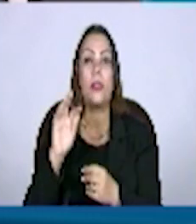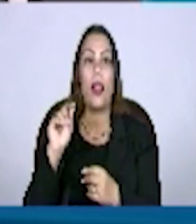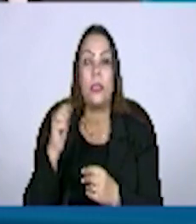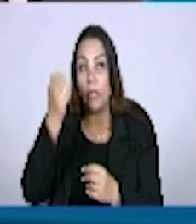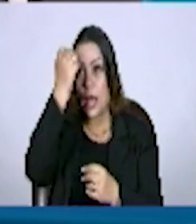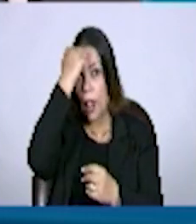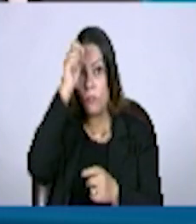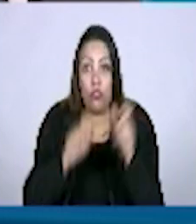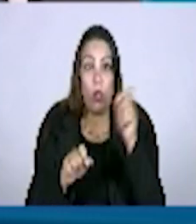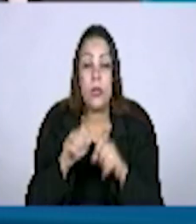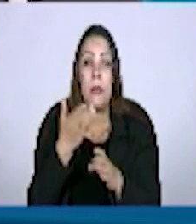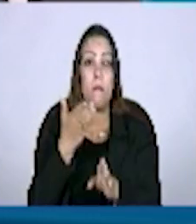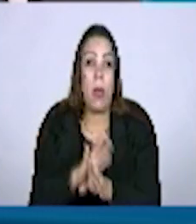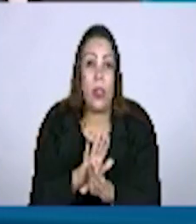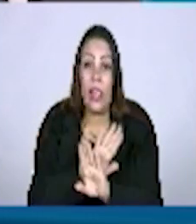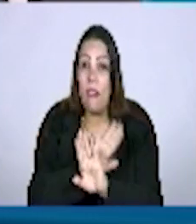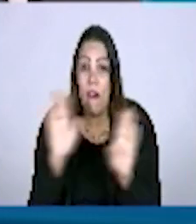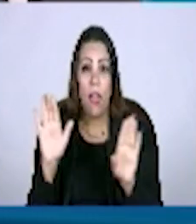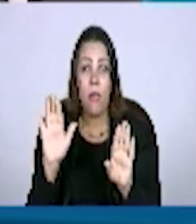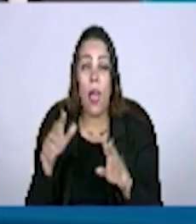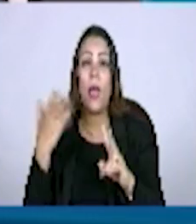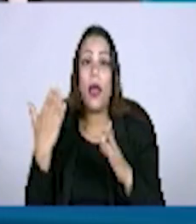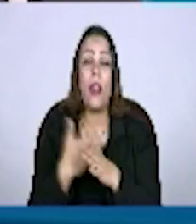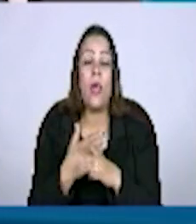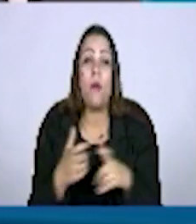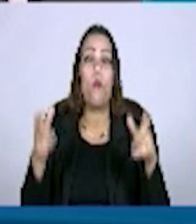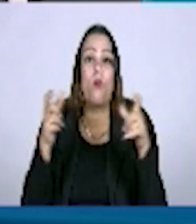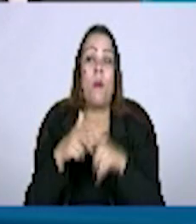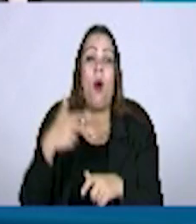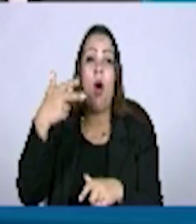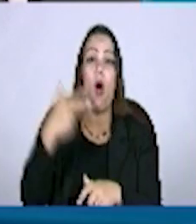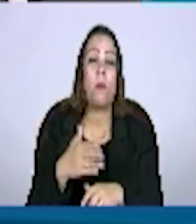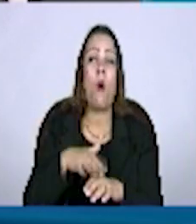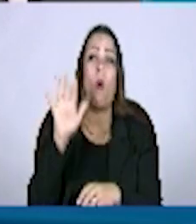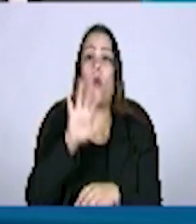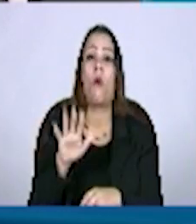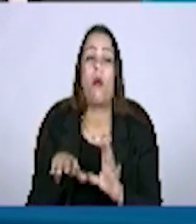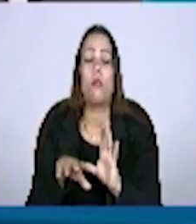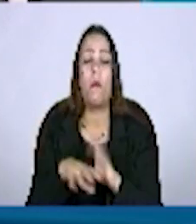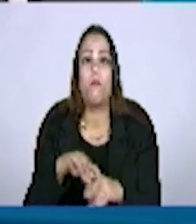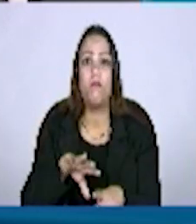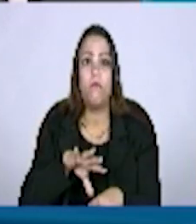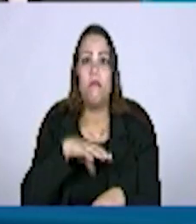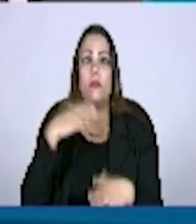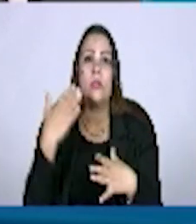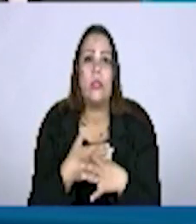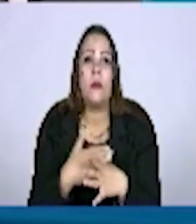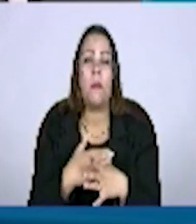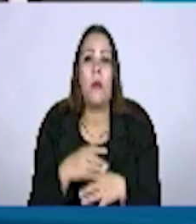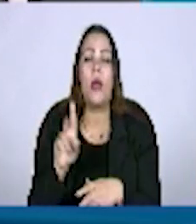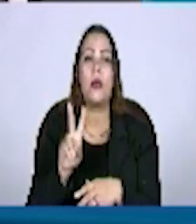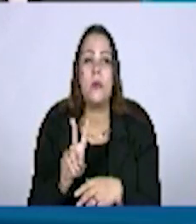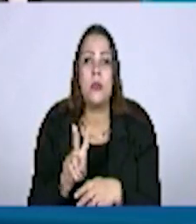واحد ماتوا مش كفايه ليه المجتمع الغربي دلوقتي والدول الغربيه منتفض عشان